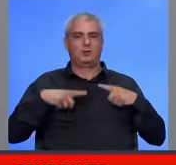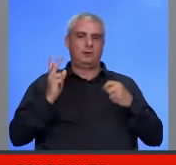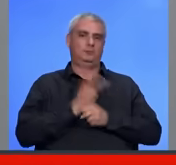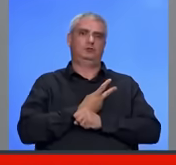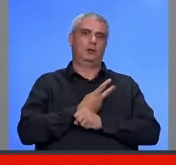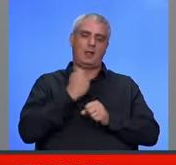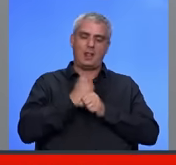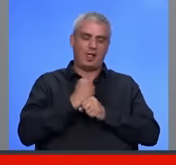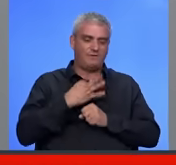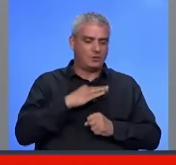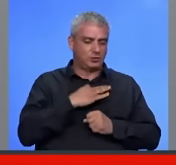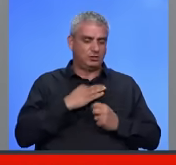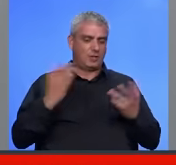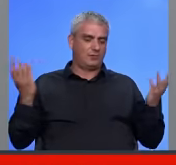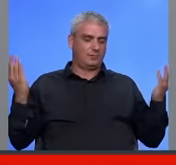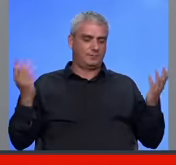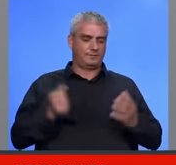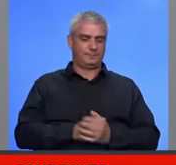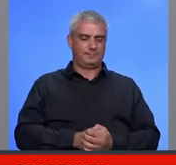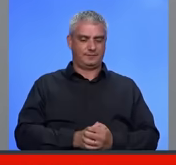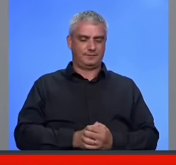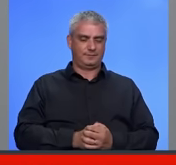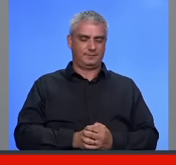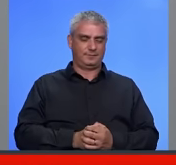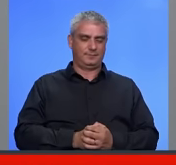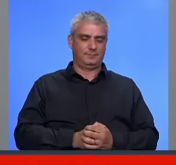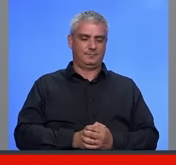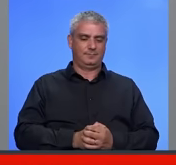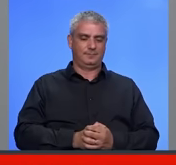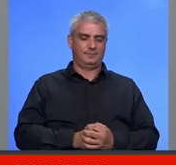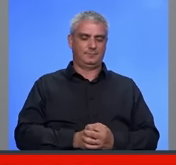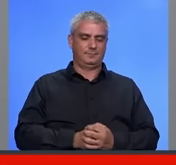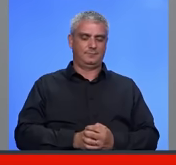לעבודה שלנו, לחיים שלנו שאנחנו רגילים.